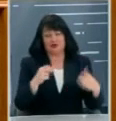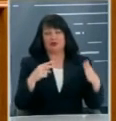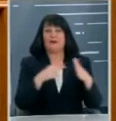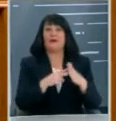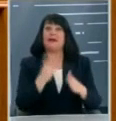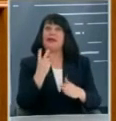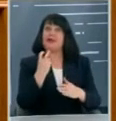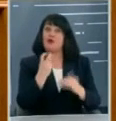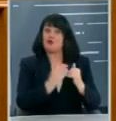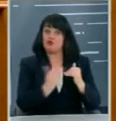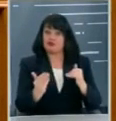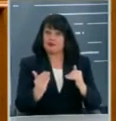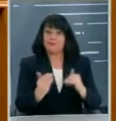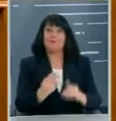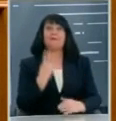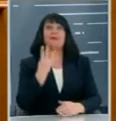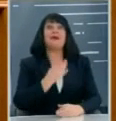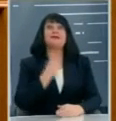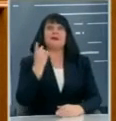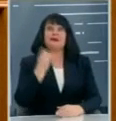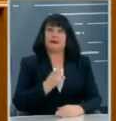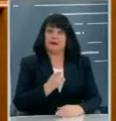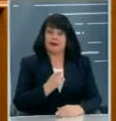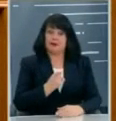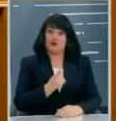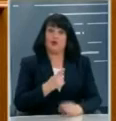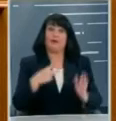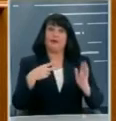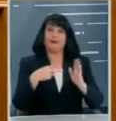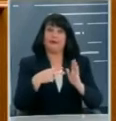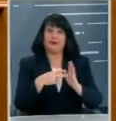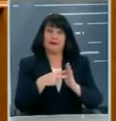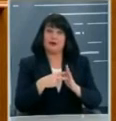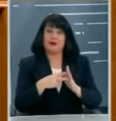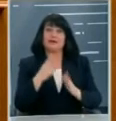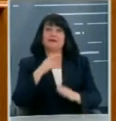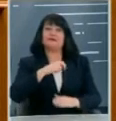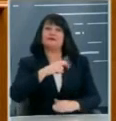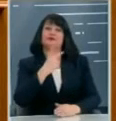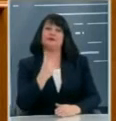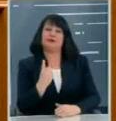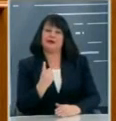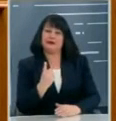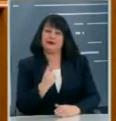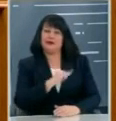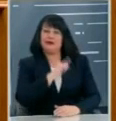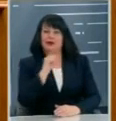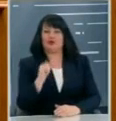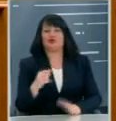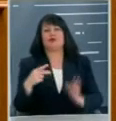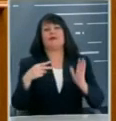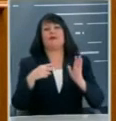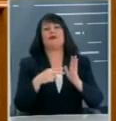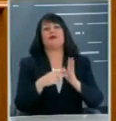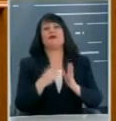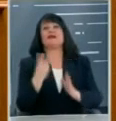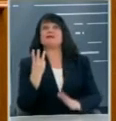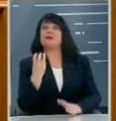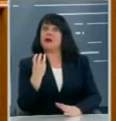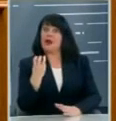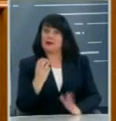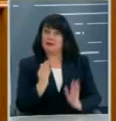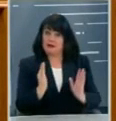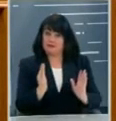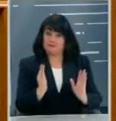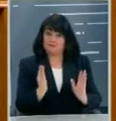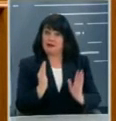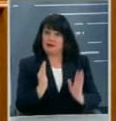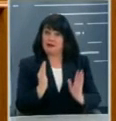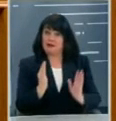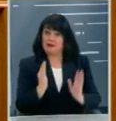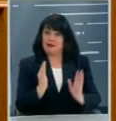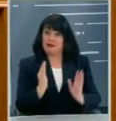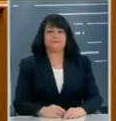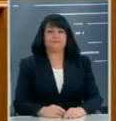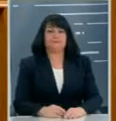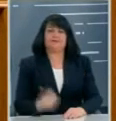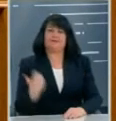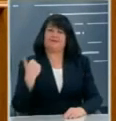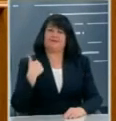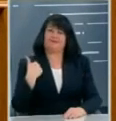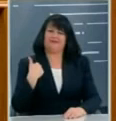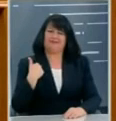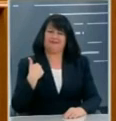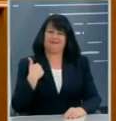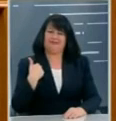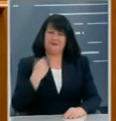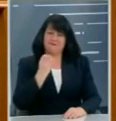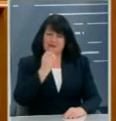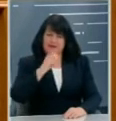2016-2020 και 4% για την περίοδο 2021 έως 2030. Και σας φαίνονται τώρα πολλά,